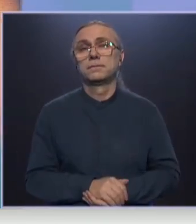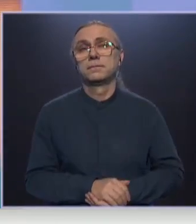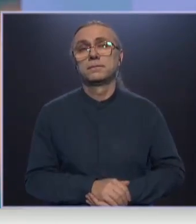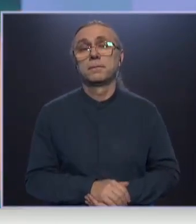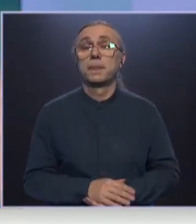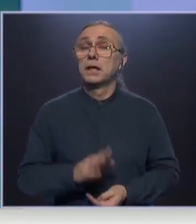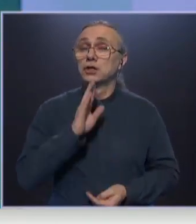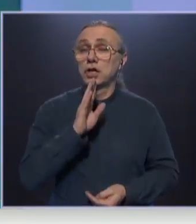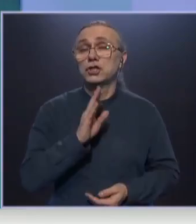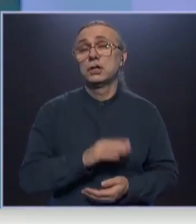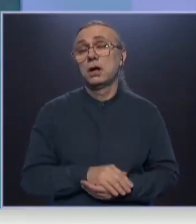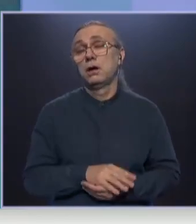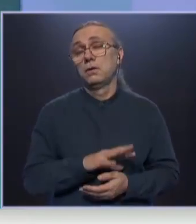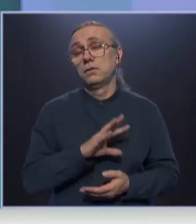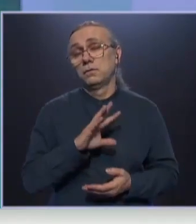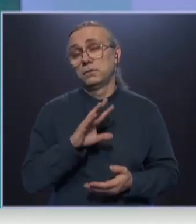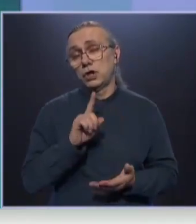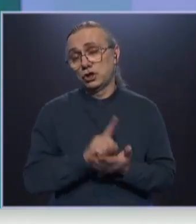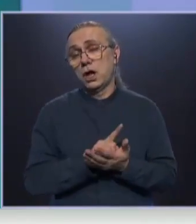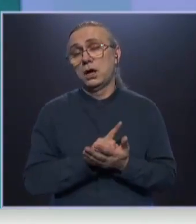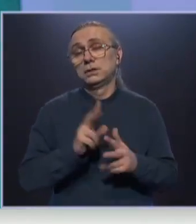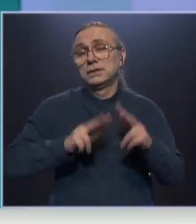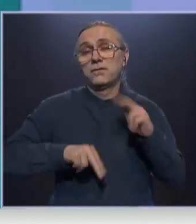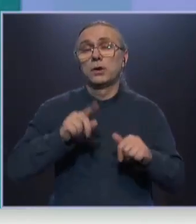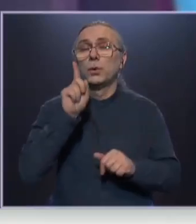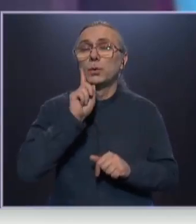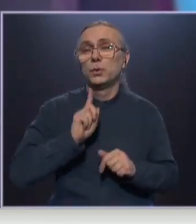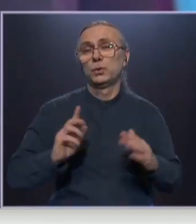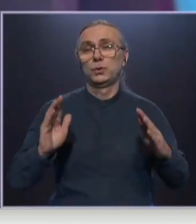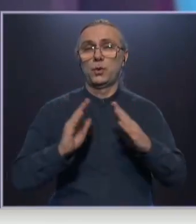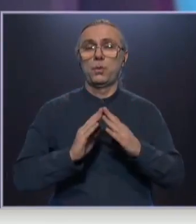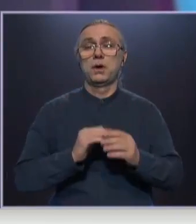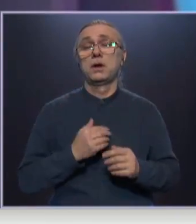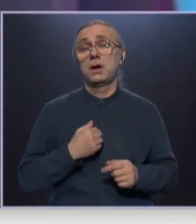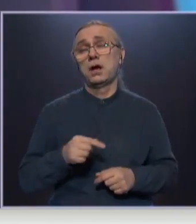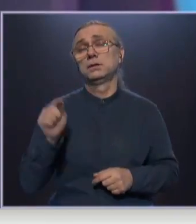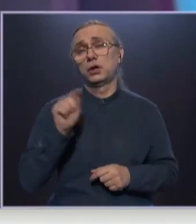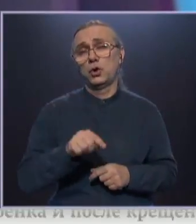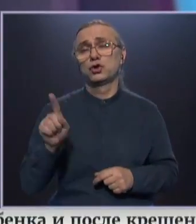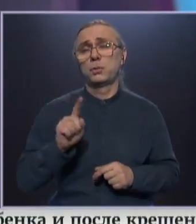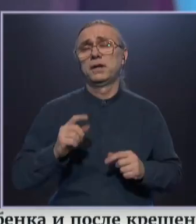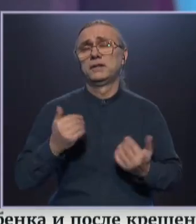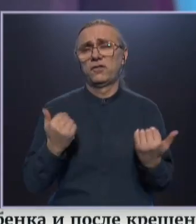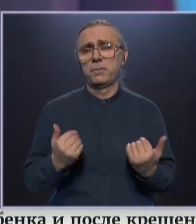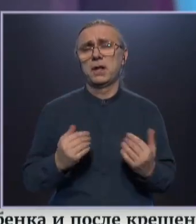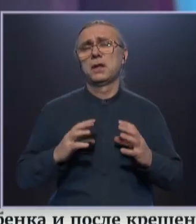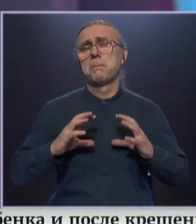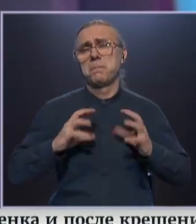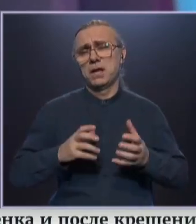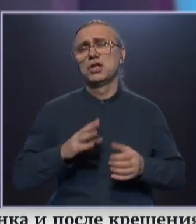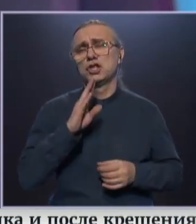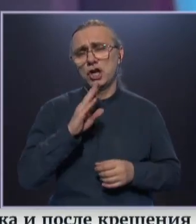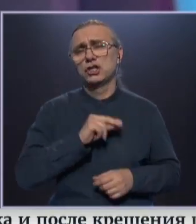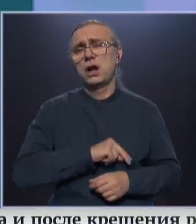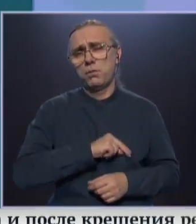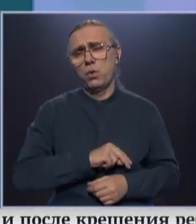да, она... должна уют создавать дома. Да, я за то, чтобы в современном мире женщина работала. Вот,